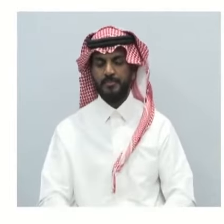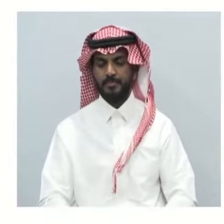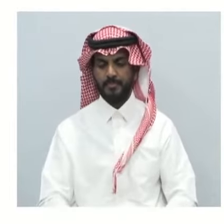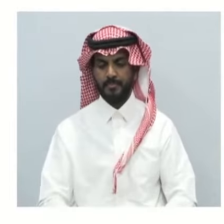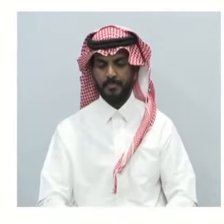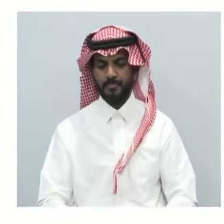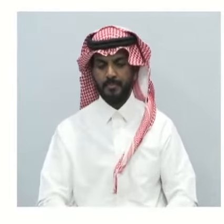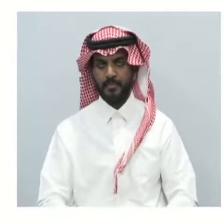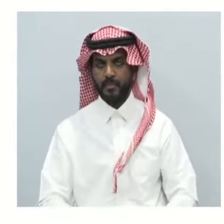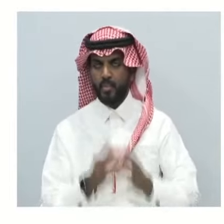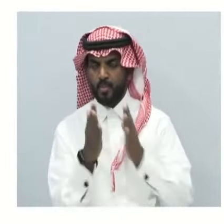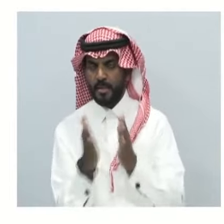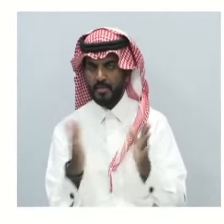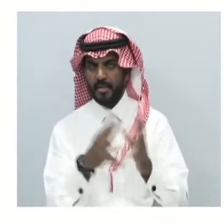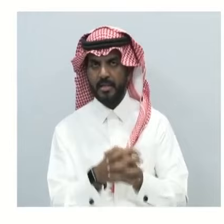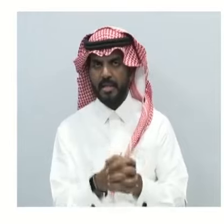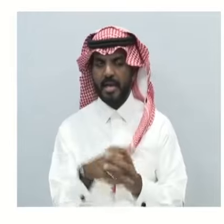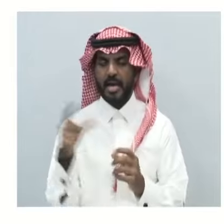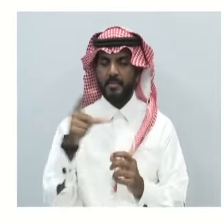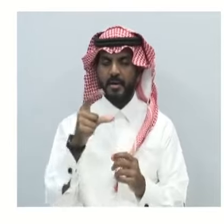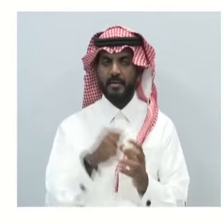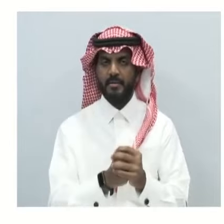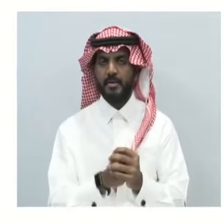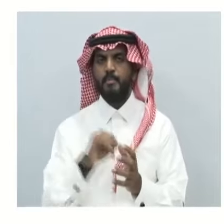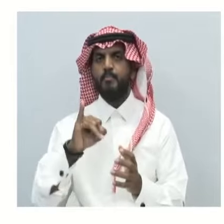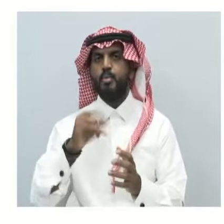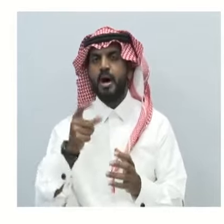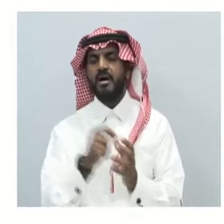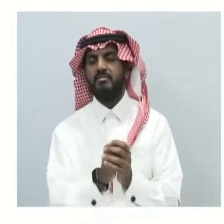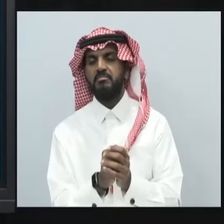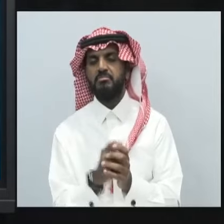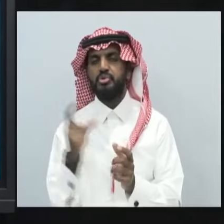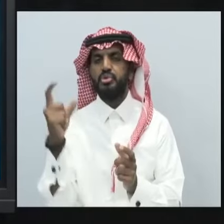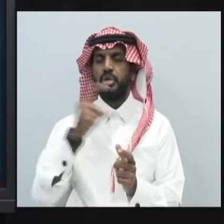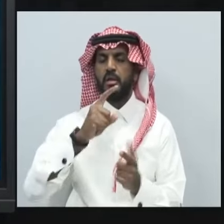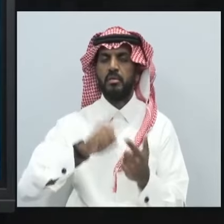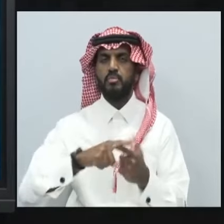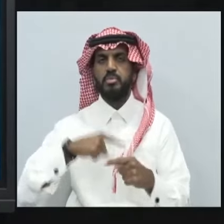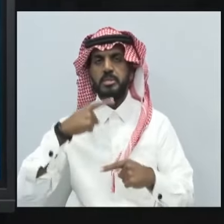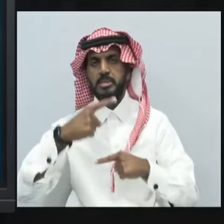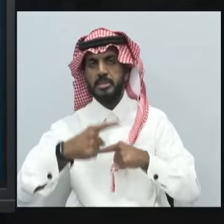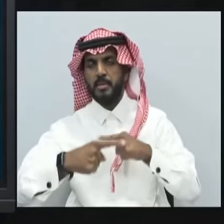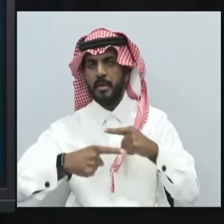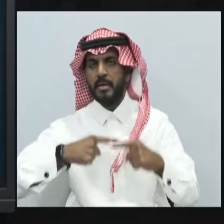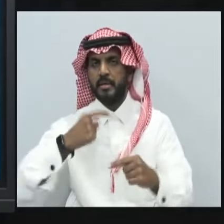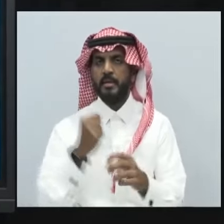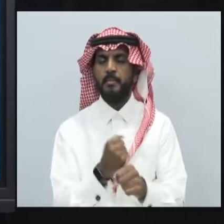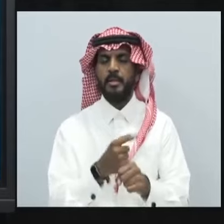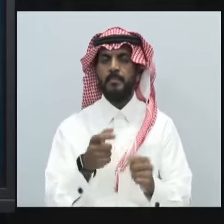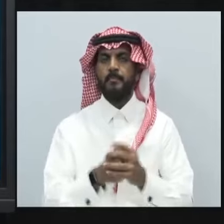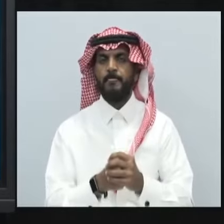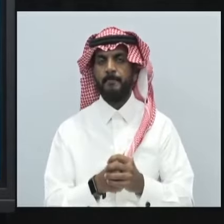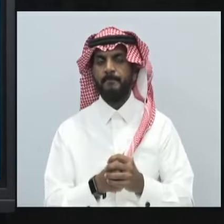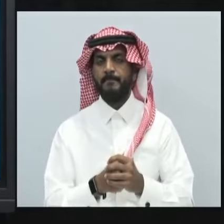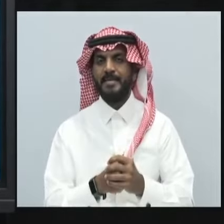ثم بعد ذلك يبدا القمر في حاله المحاق في شهر اخر وتستمر هذه العمليه وهذا ما